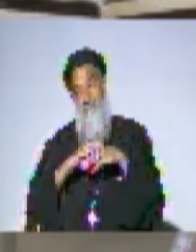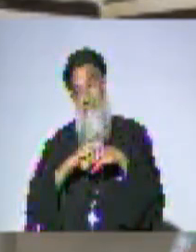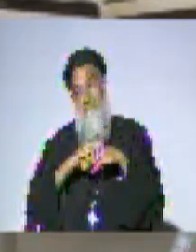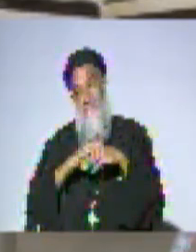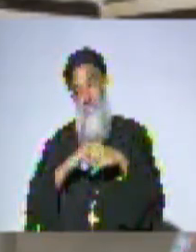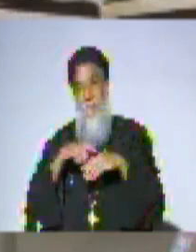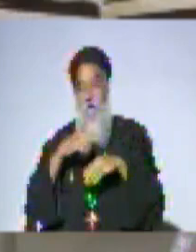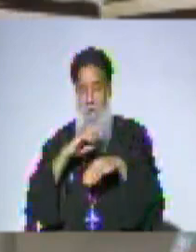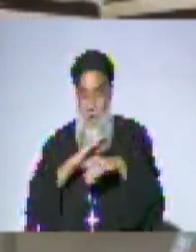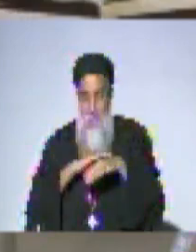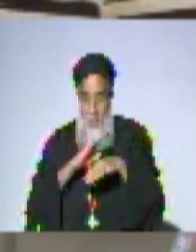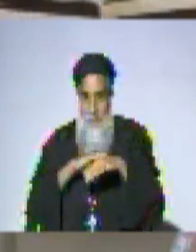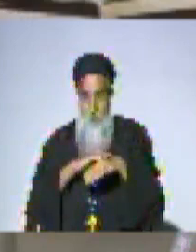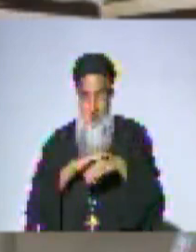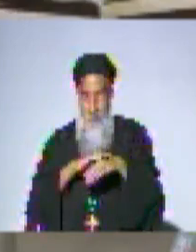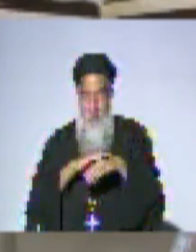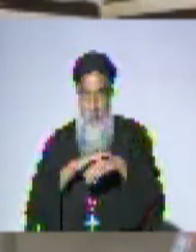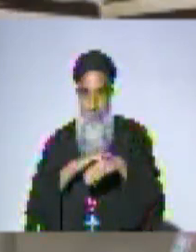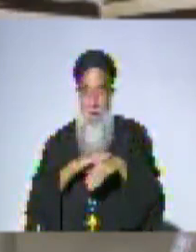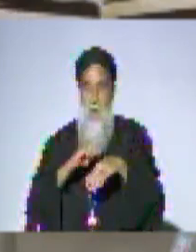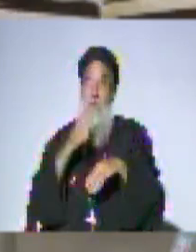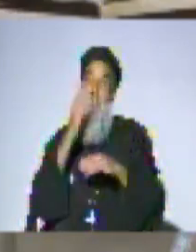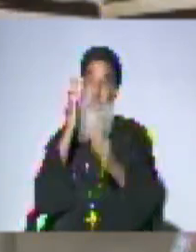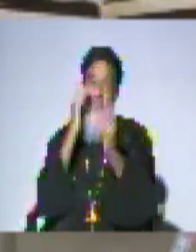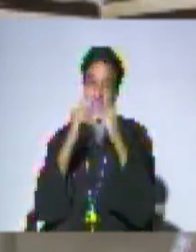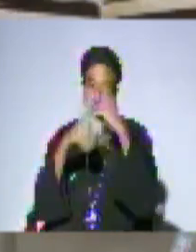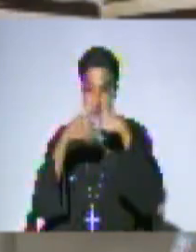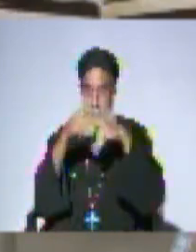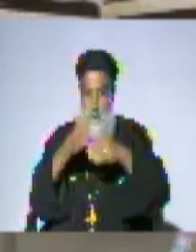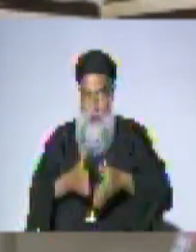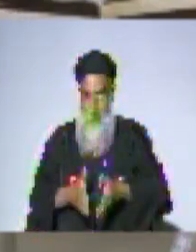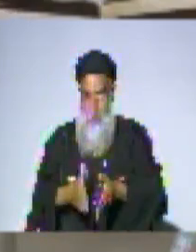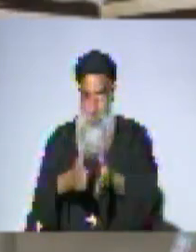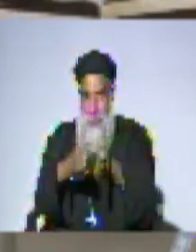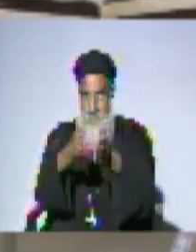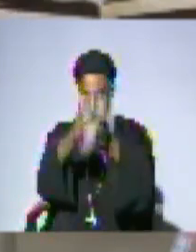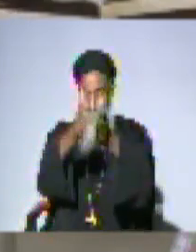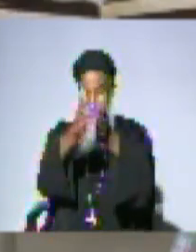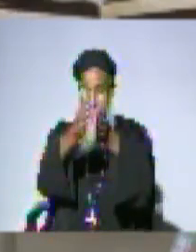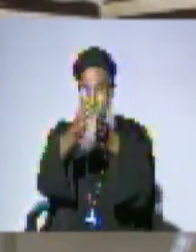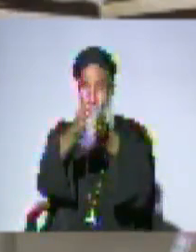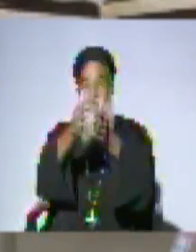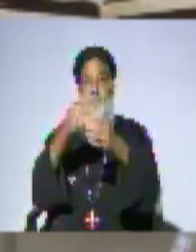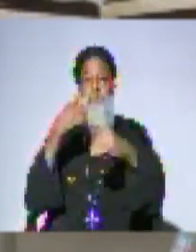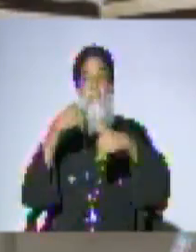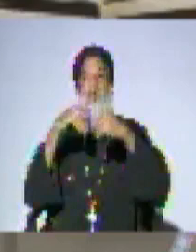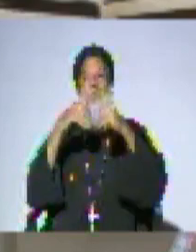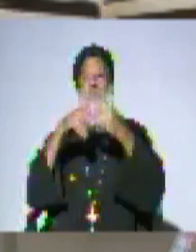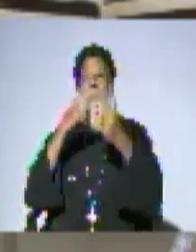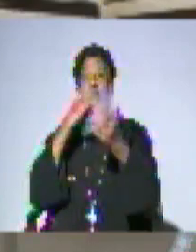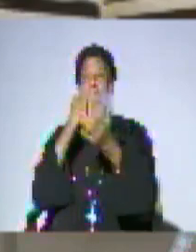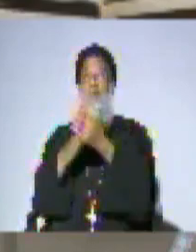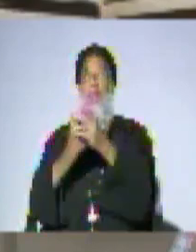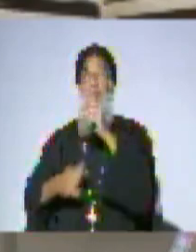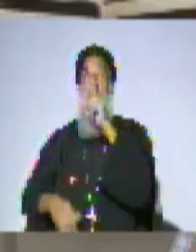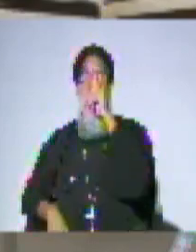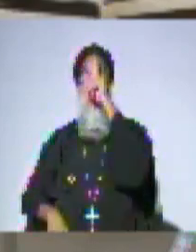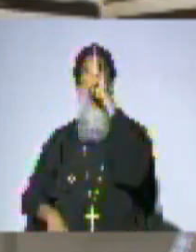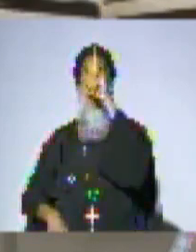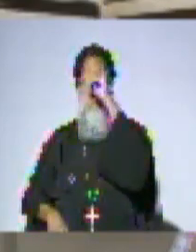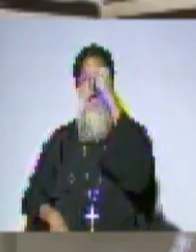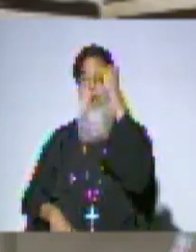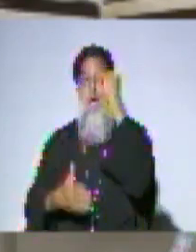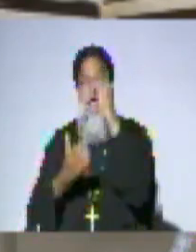خاضع تحت قضيب ملك الله، يعني قضيب الملك بمعنى سلطان الله على